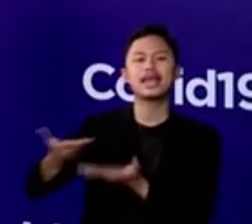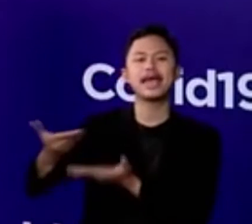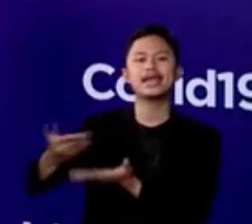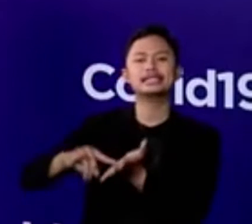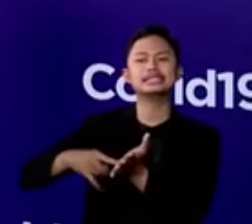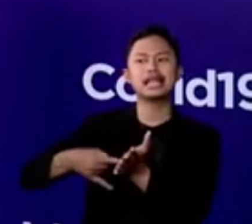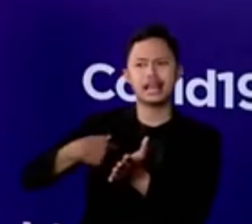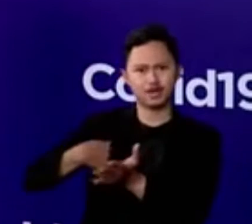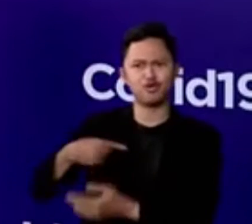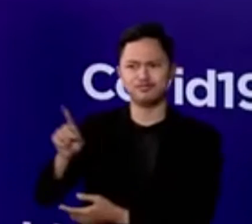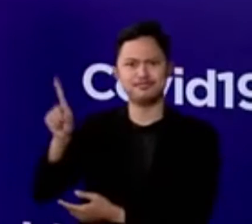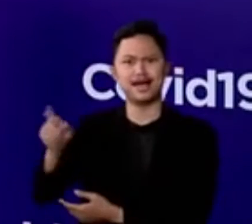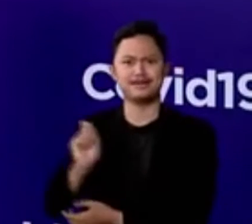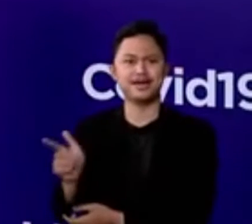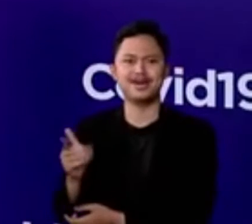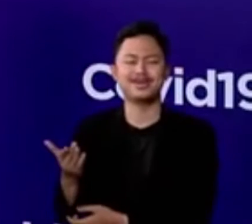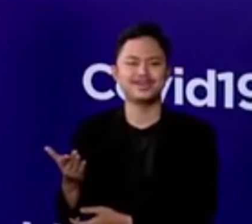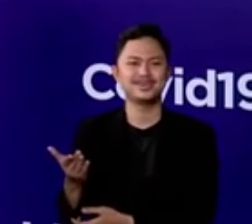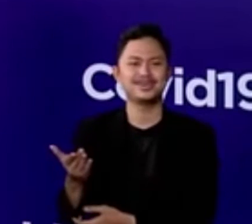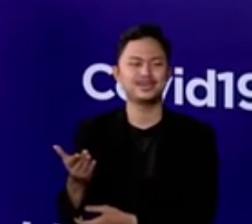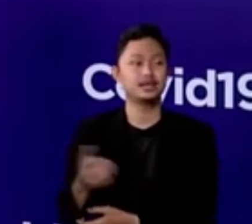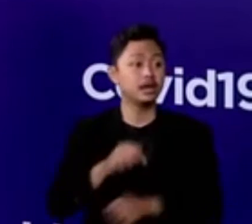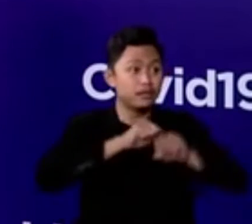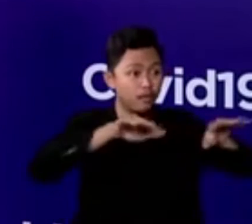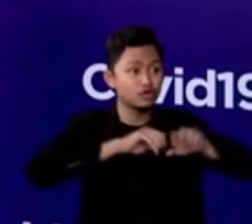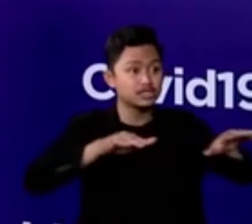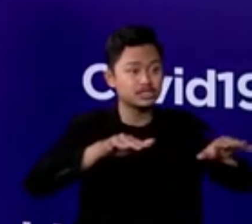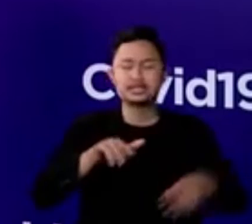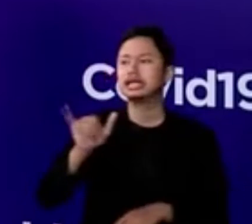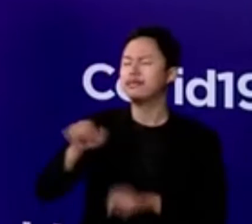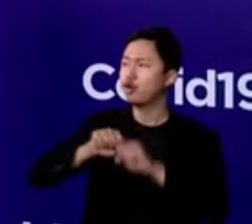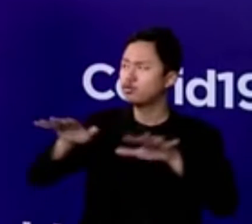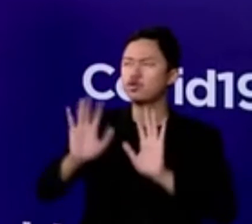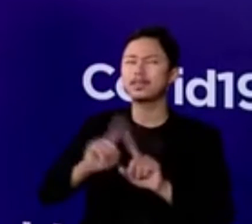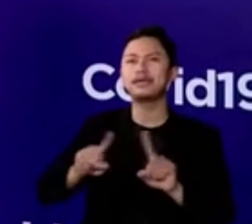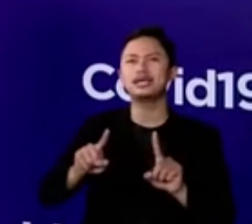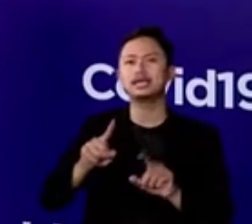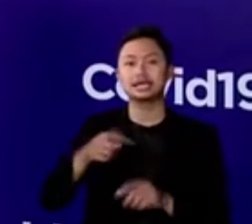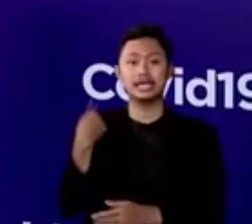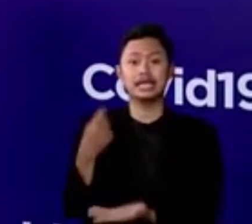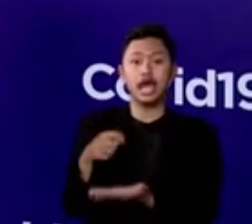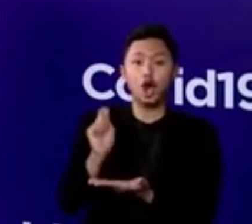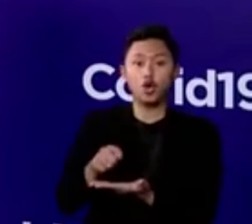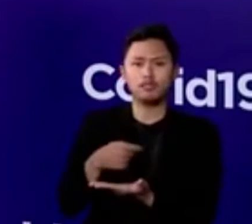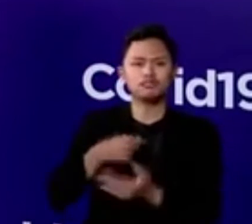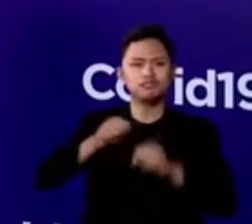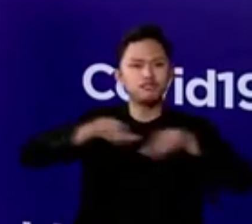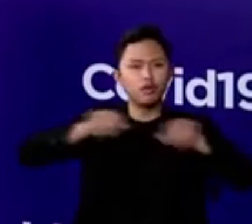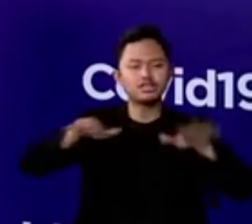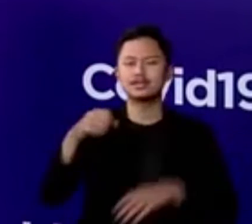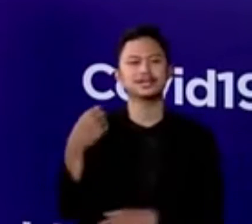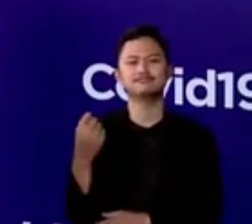agency dia tegas marketingnya betul Jadi bukan bukan ini karena kita sebagai lawyer kita nggak boleh mempromosikan